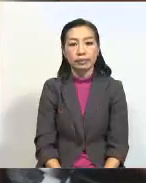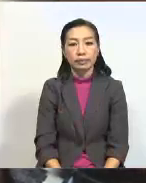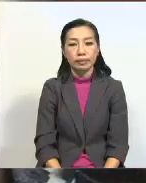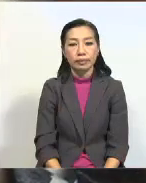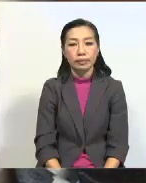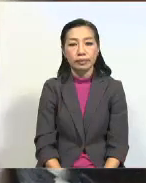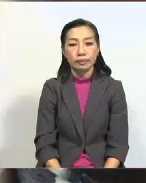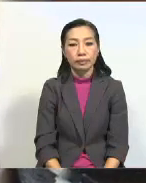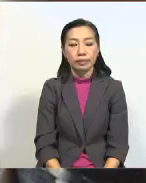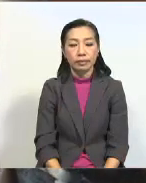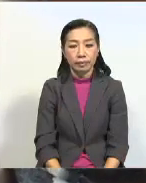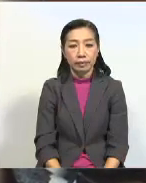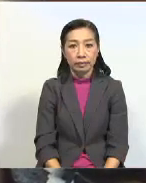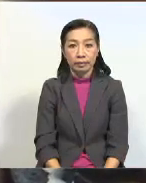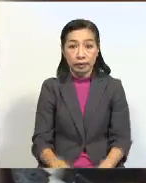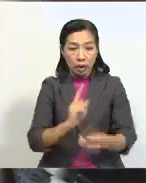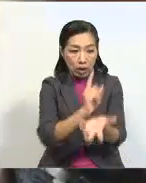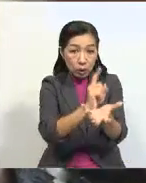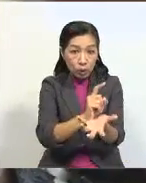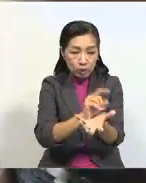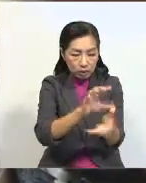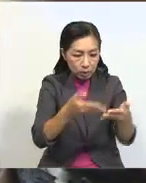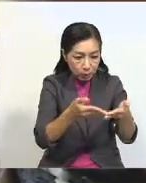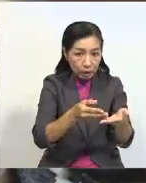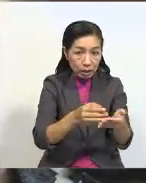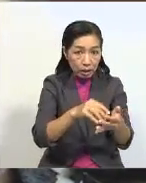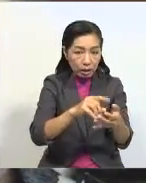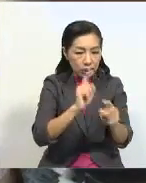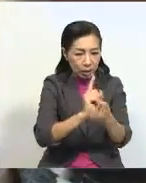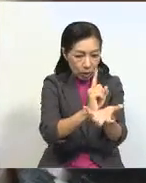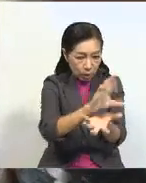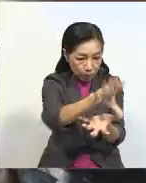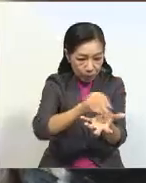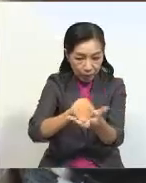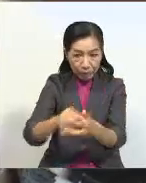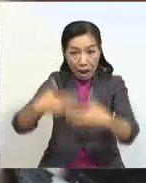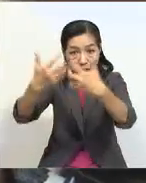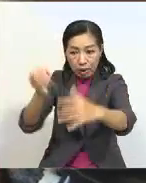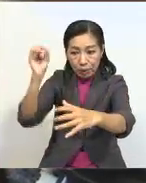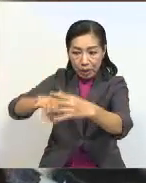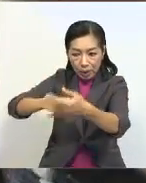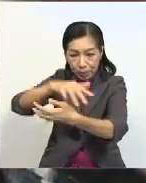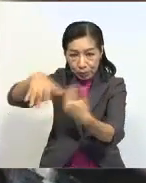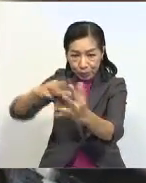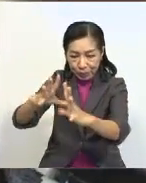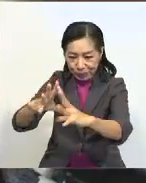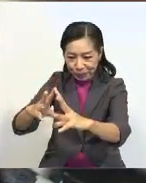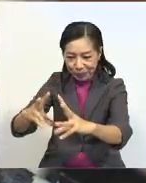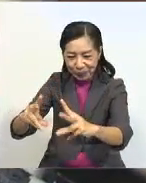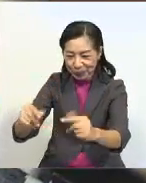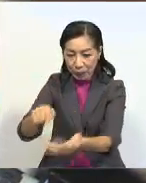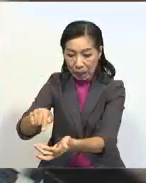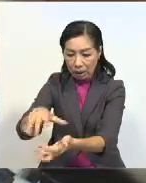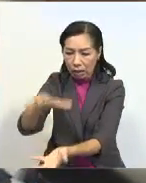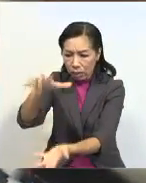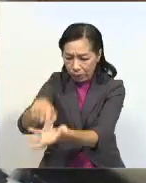ของการลำเลียงนะคะในส่วนของที่เราย่อยแล้วเนี่ยเราอย่างที่เรียนนะคะเราจะเอาไปนำไปที่โรงผลิตปุ๋ยอิน